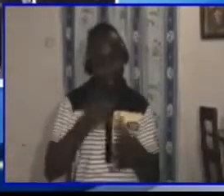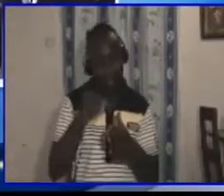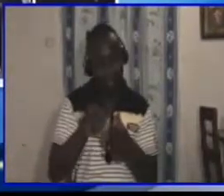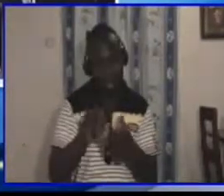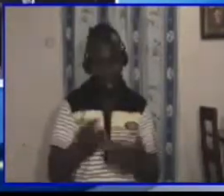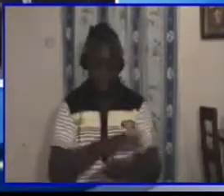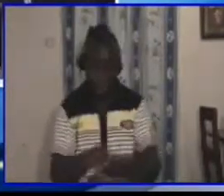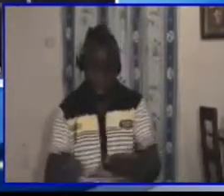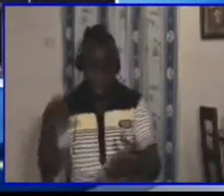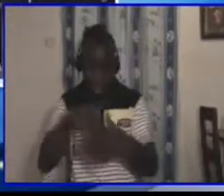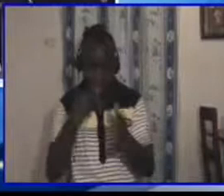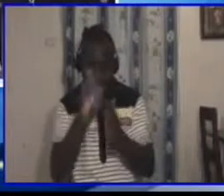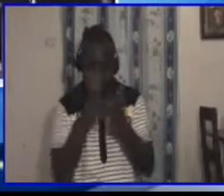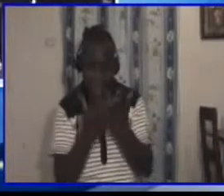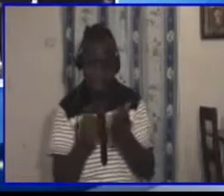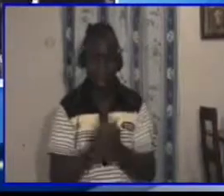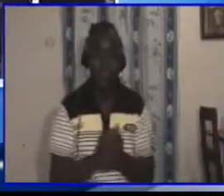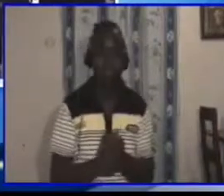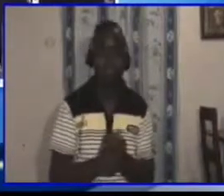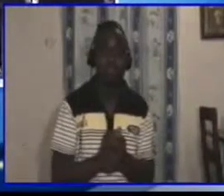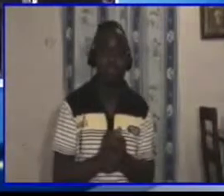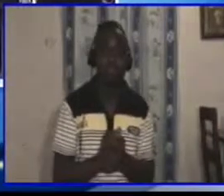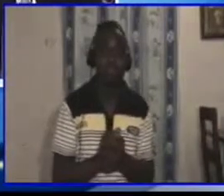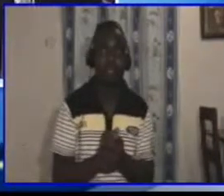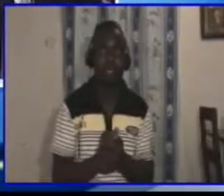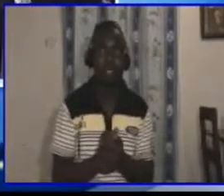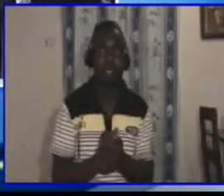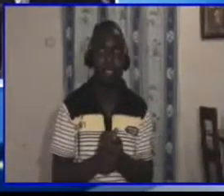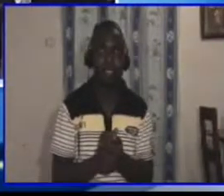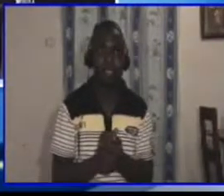ogni cosa deve essere restaurata